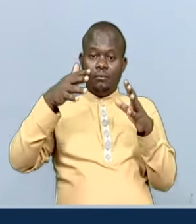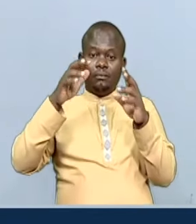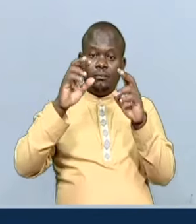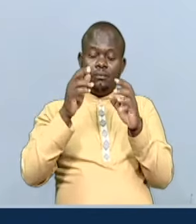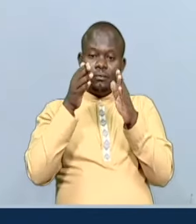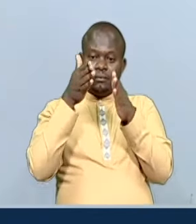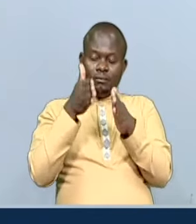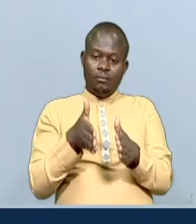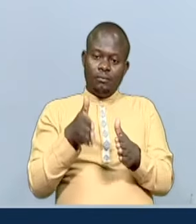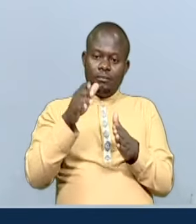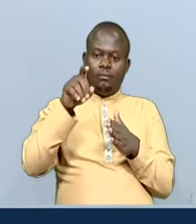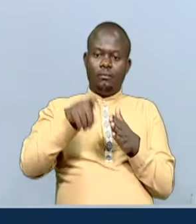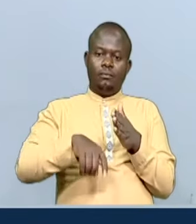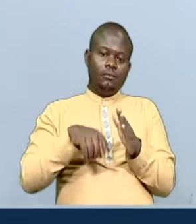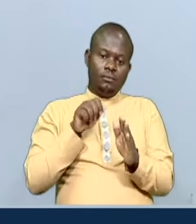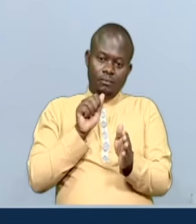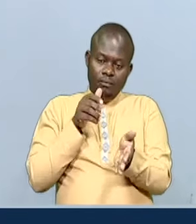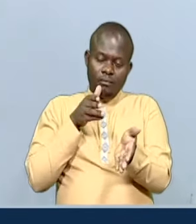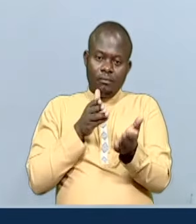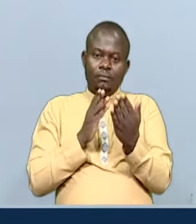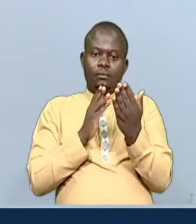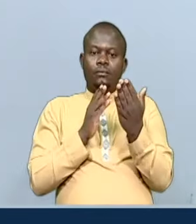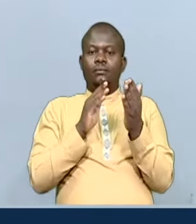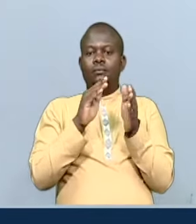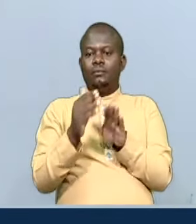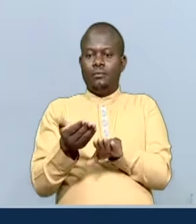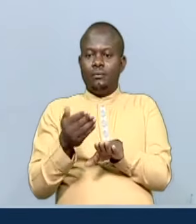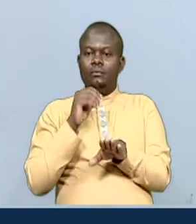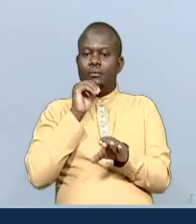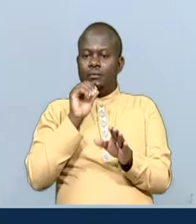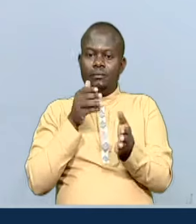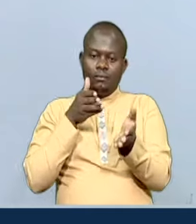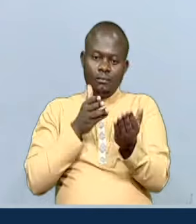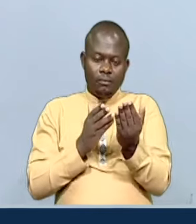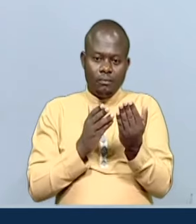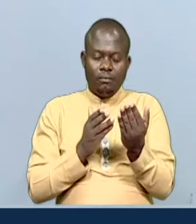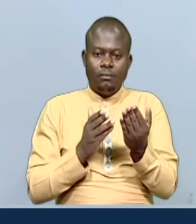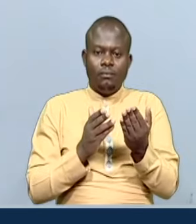uwagombaga gukurikiranwa yapfuye atarakurikiranwa,